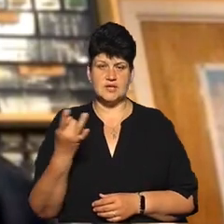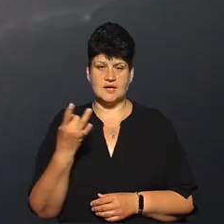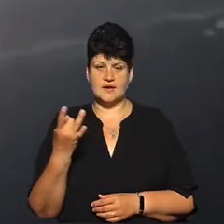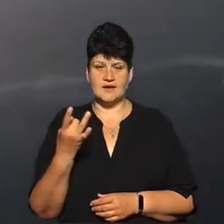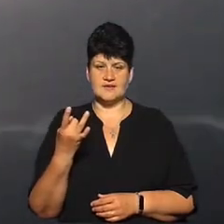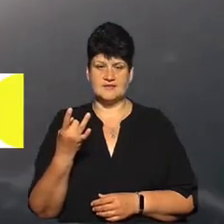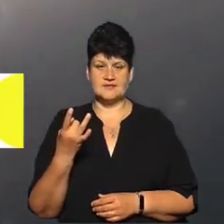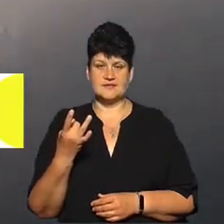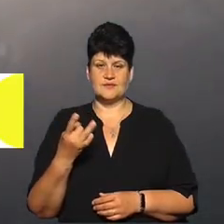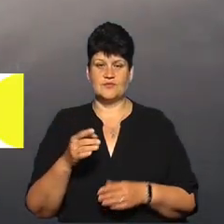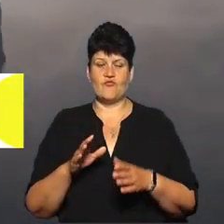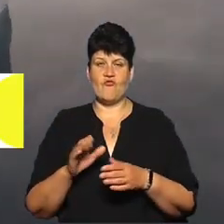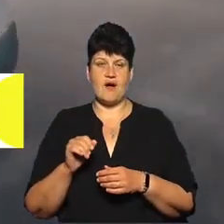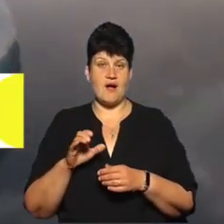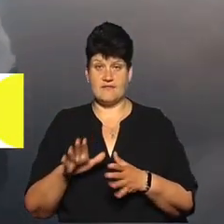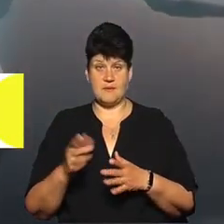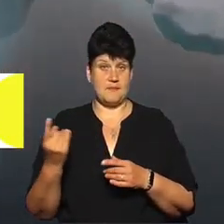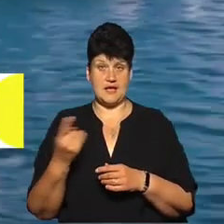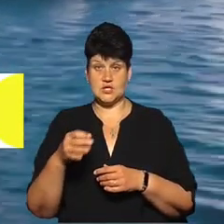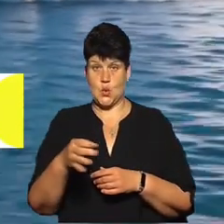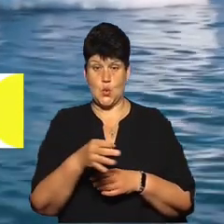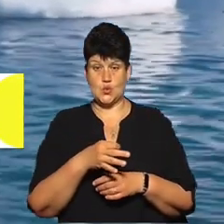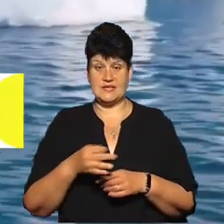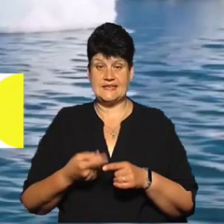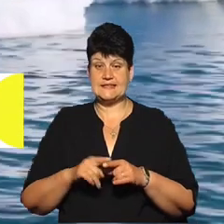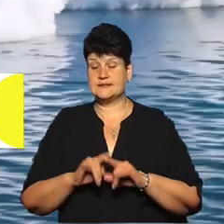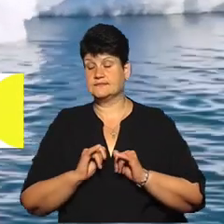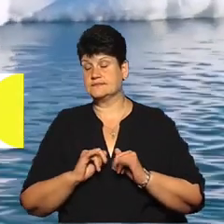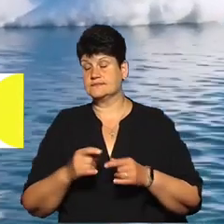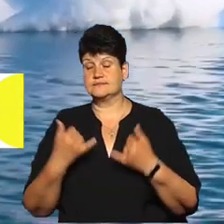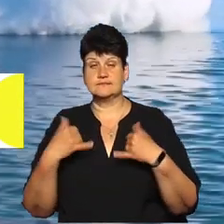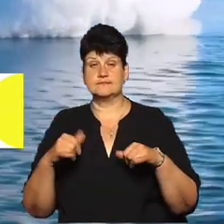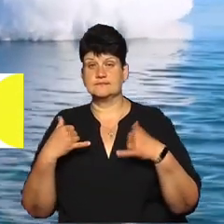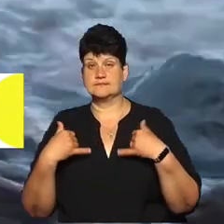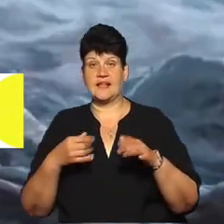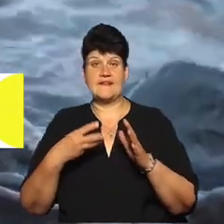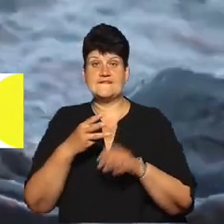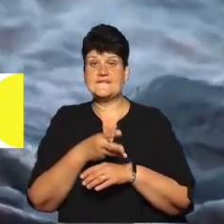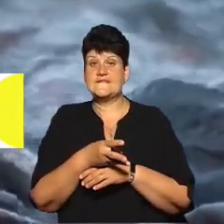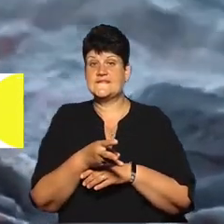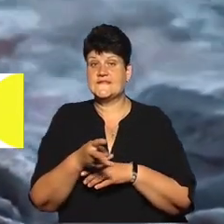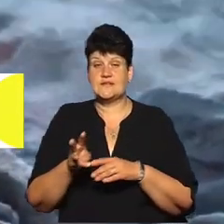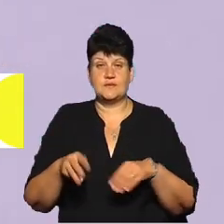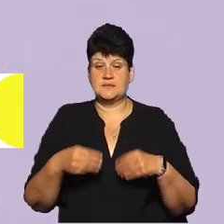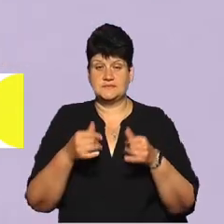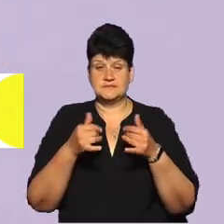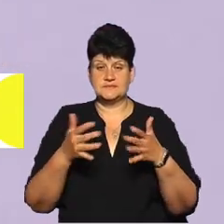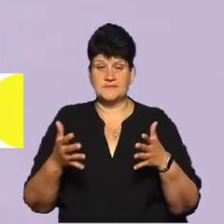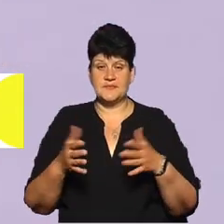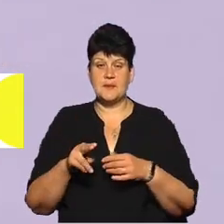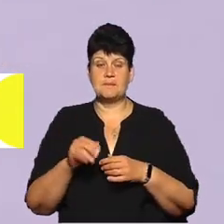вау. Перші острови, це неймовірно, відео взагалі не передає цього всього. Пінгвіни теж